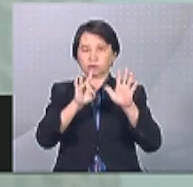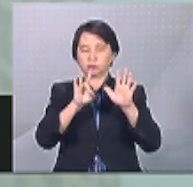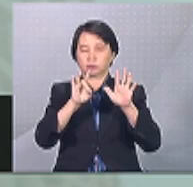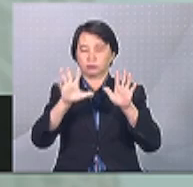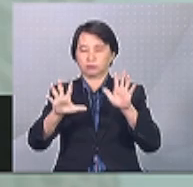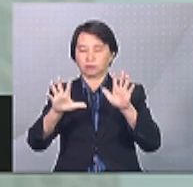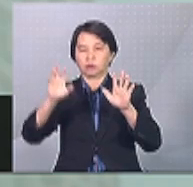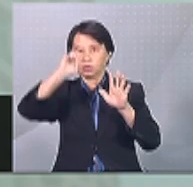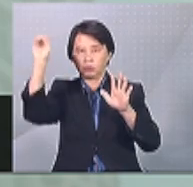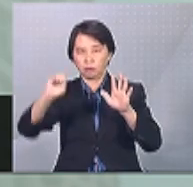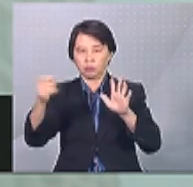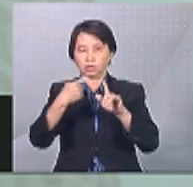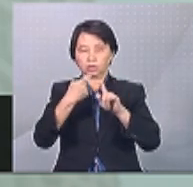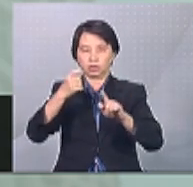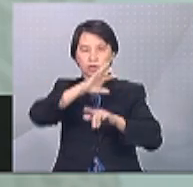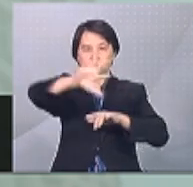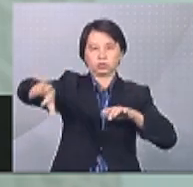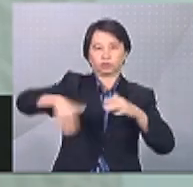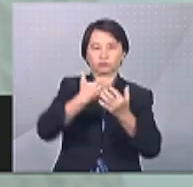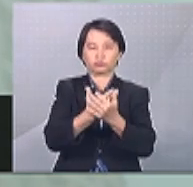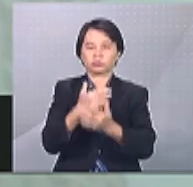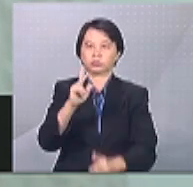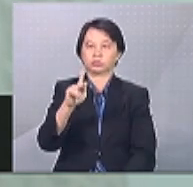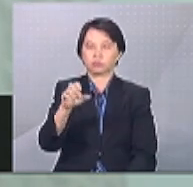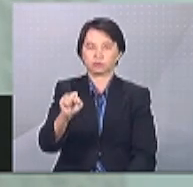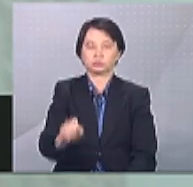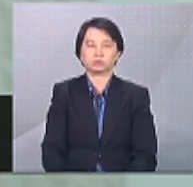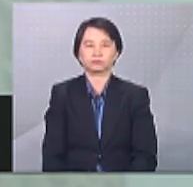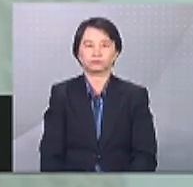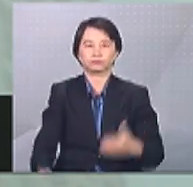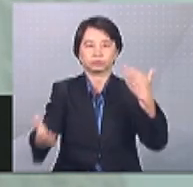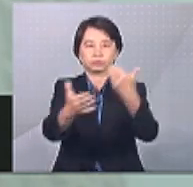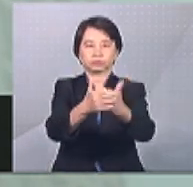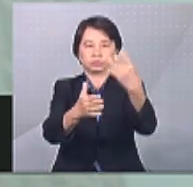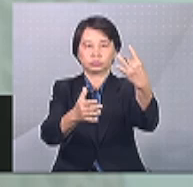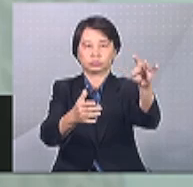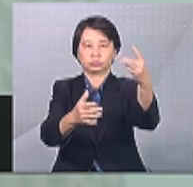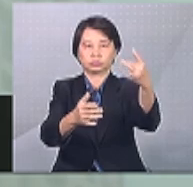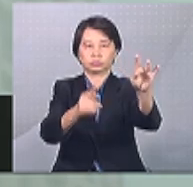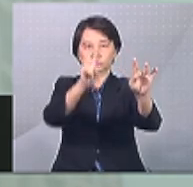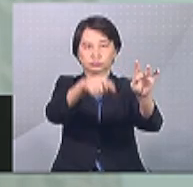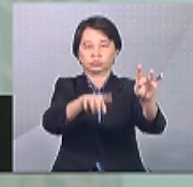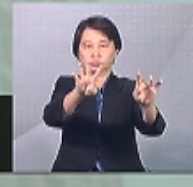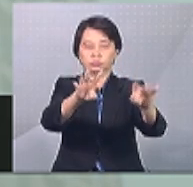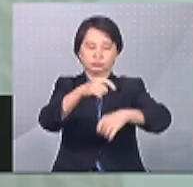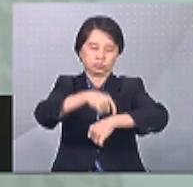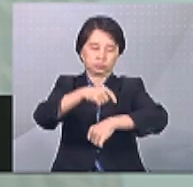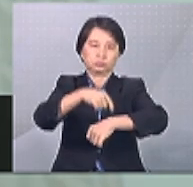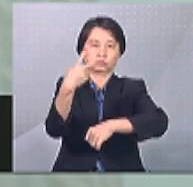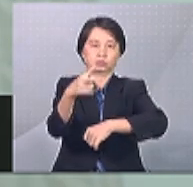58.5% daripada jumlah keseluruhan kes. Sehingga 18 April 2020 jam 12 tengah